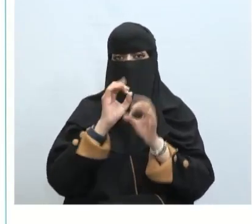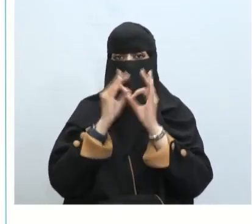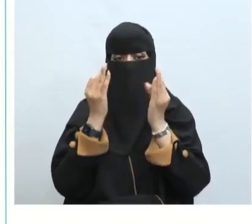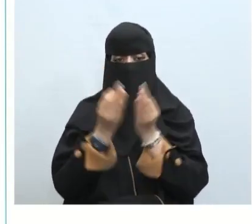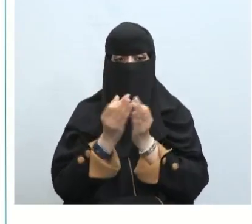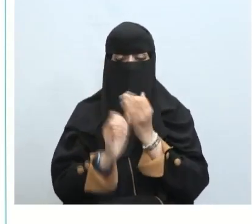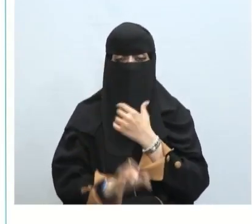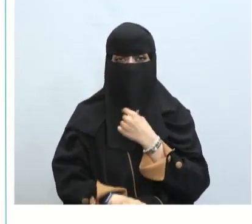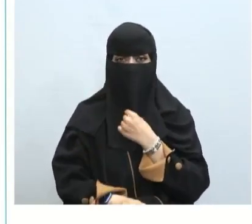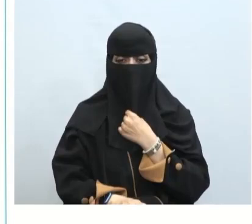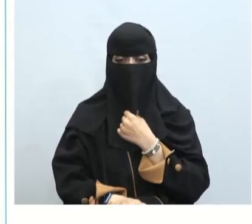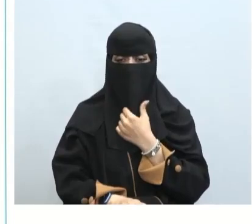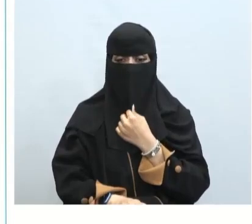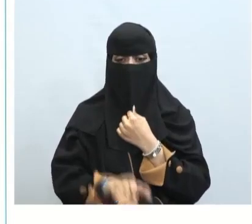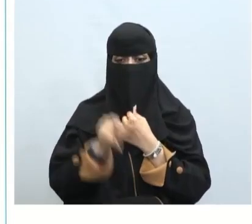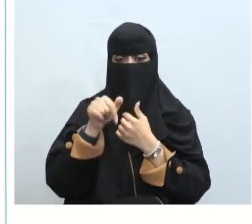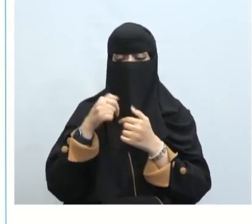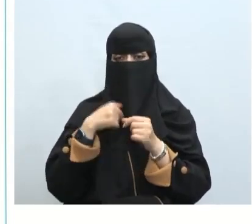واثار اجتماعيه